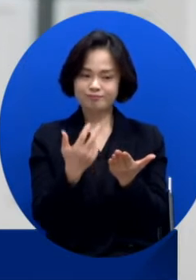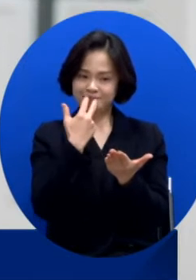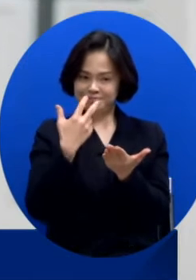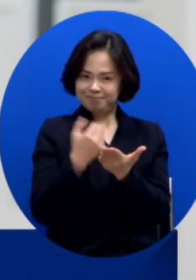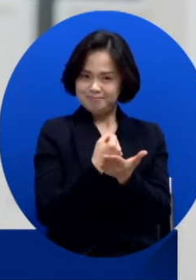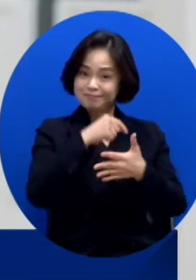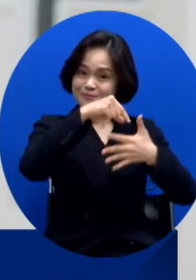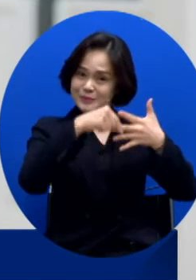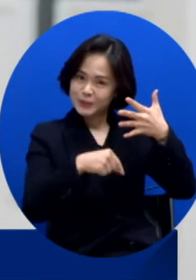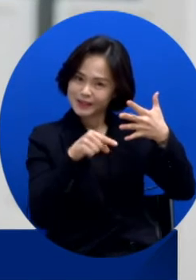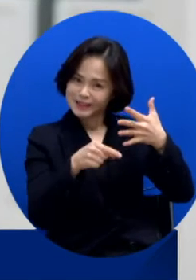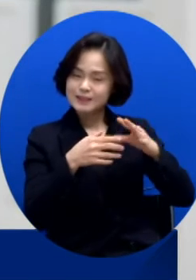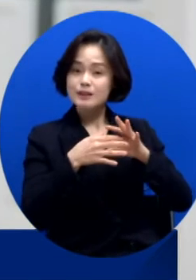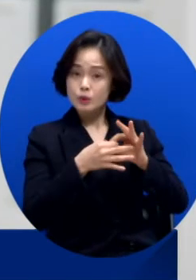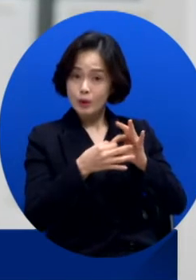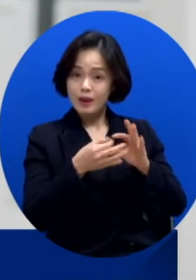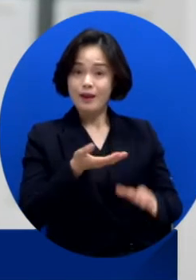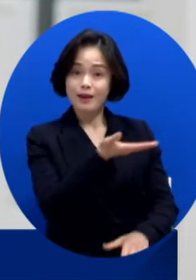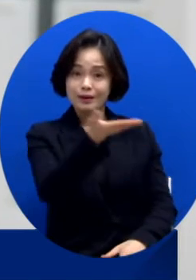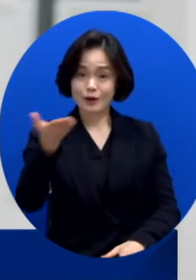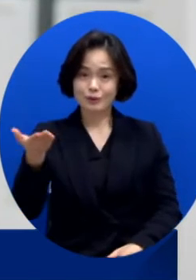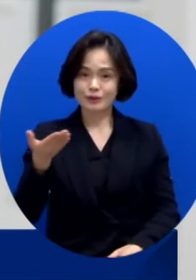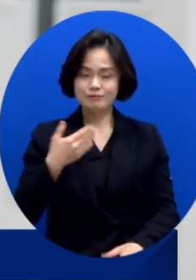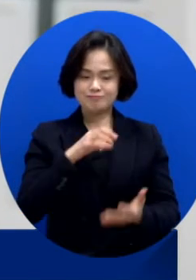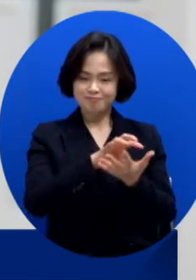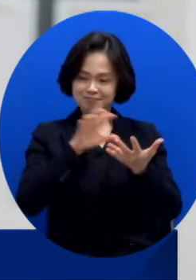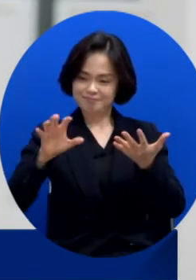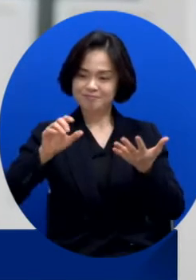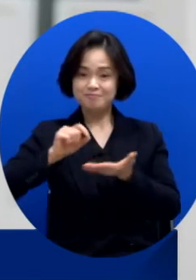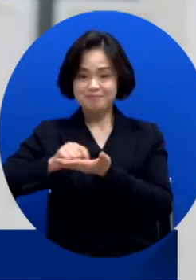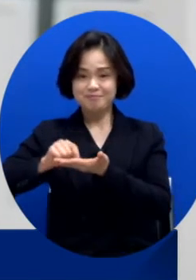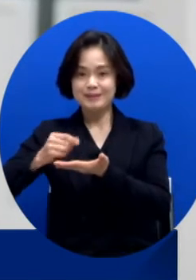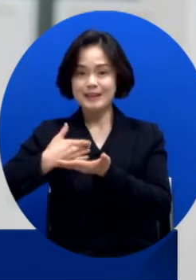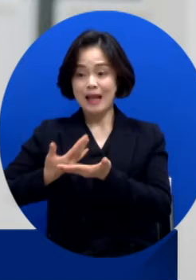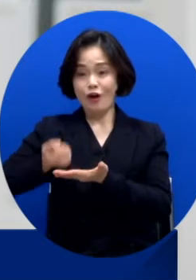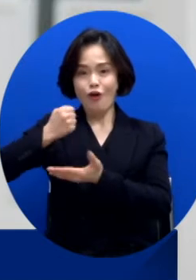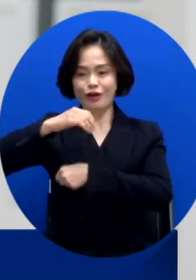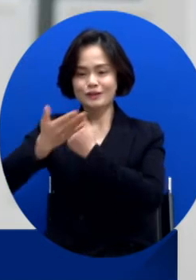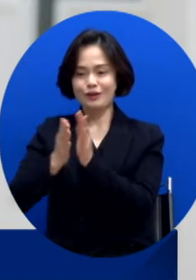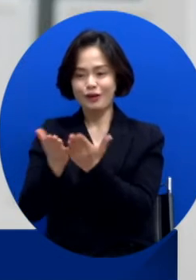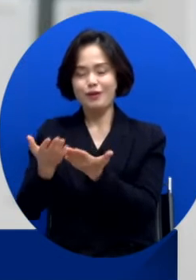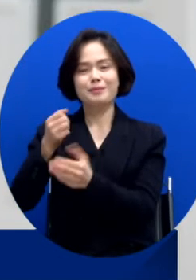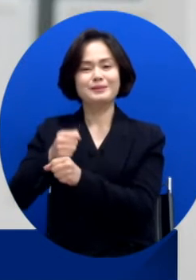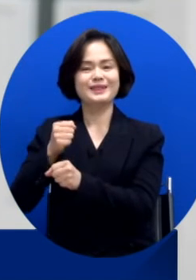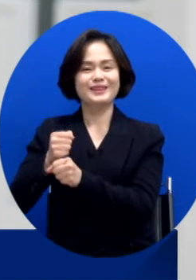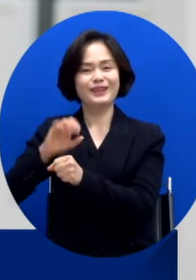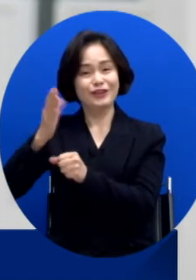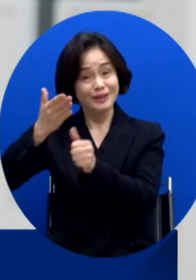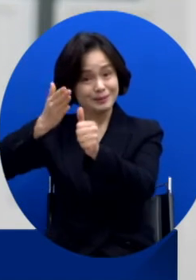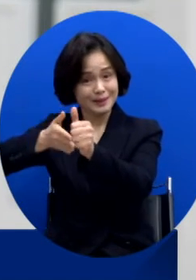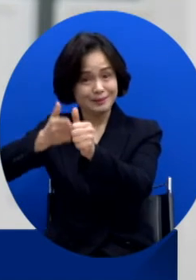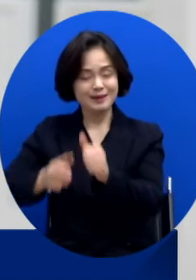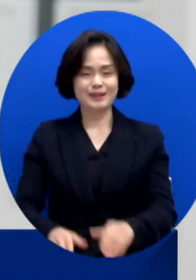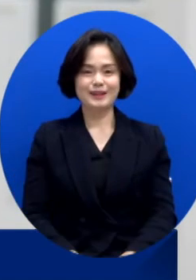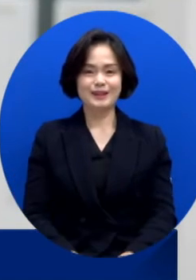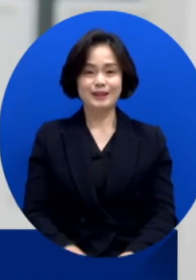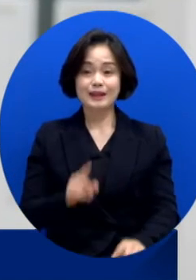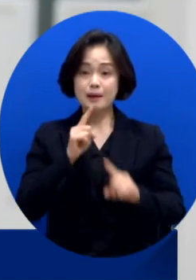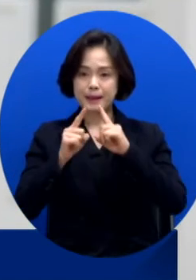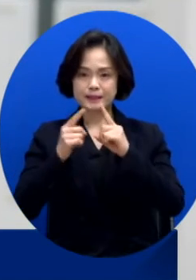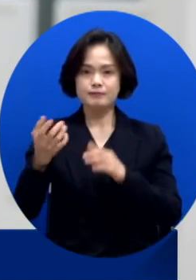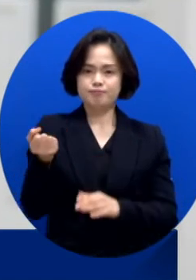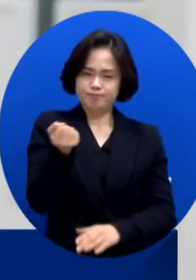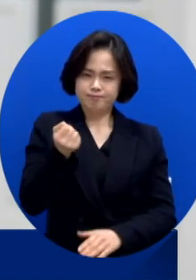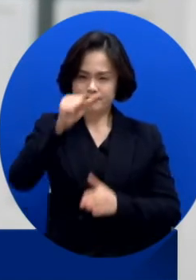책 프로젝트를 통해서 평생 간직하고 싶은 나만의 성경책을 잘 만드시고 그 말씀을 가지고